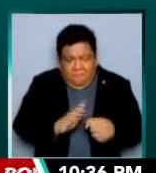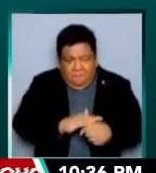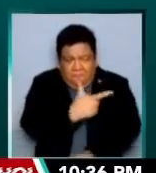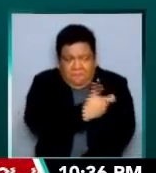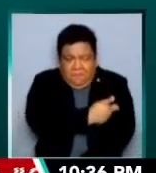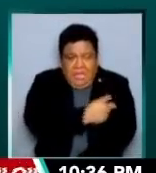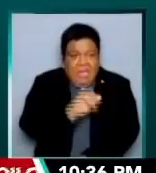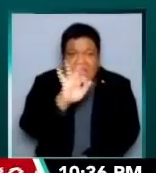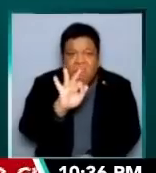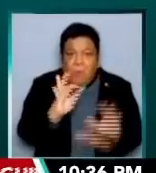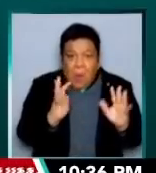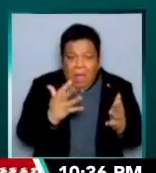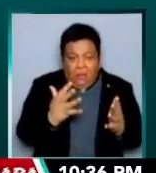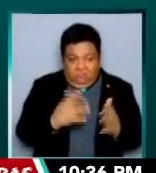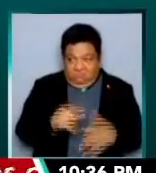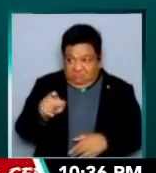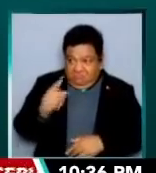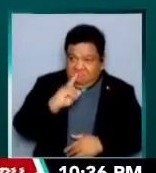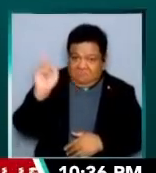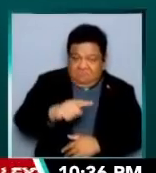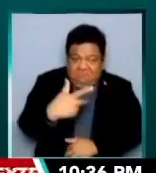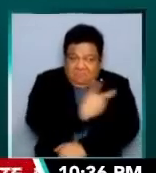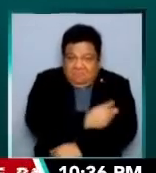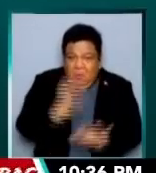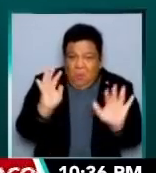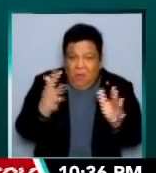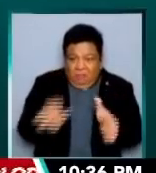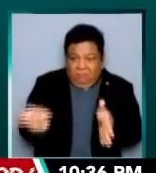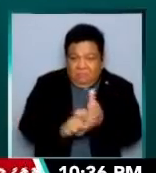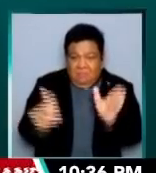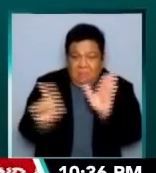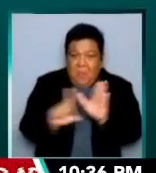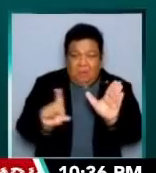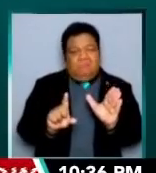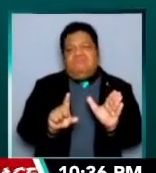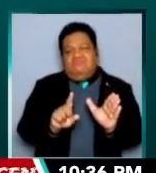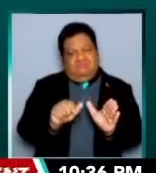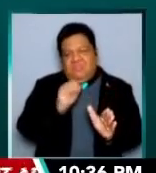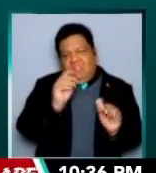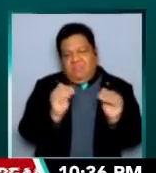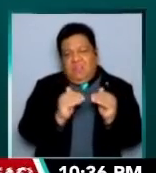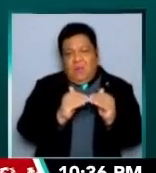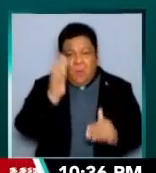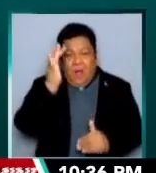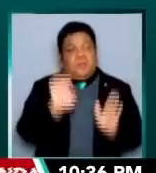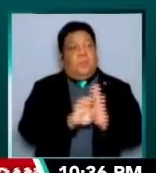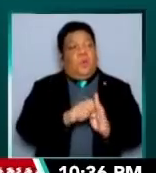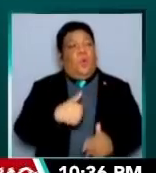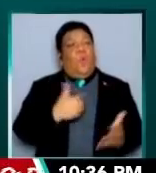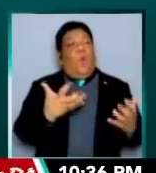vaccination, no ride policy ng gobyerno. Dapat daw ikonsidera ito dahil maaaring yung gusto namang mabakunahan ay paparusahan dahil